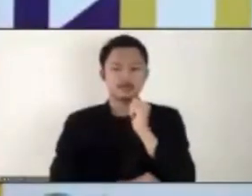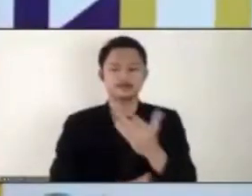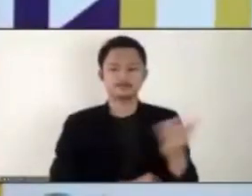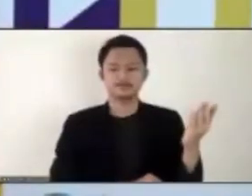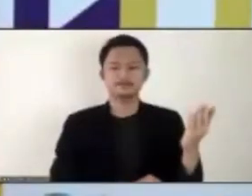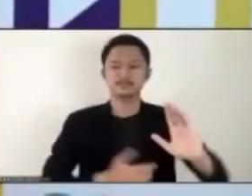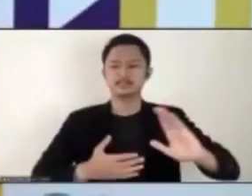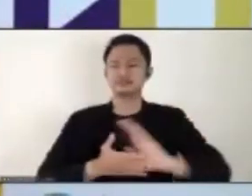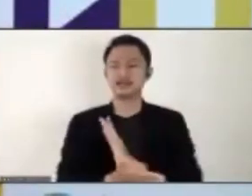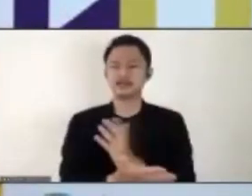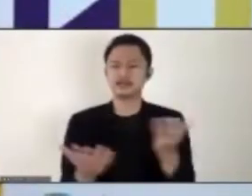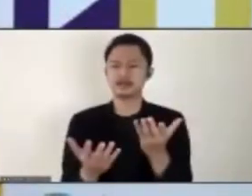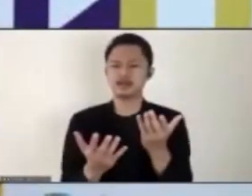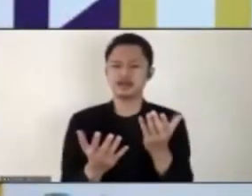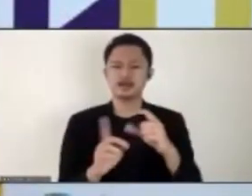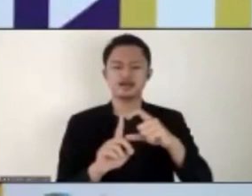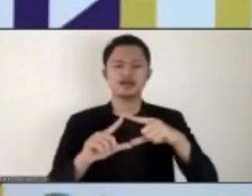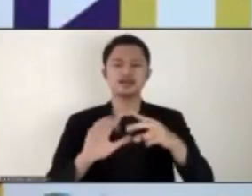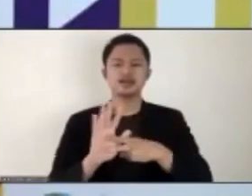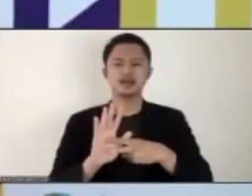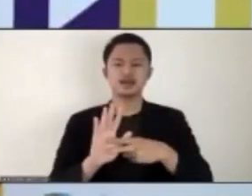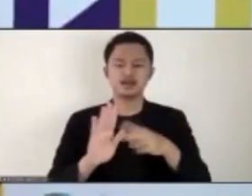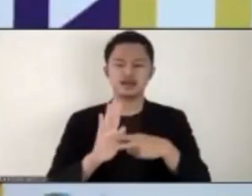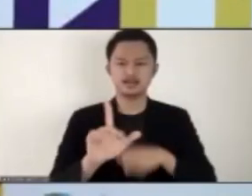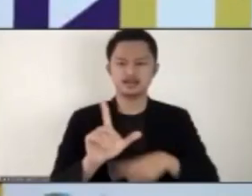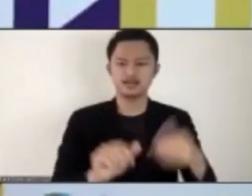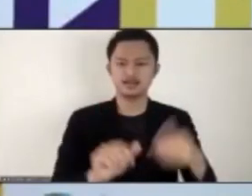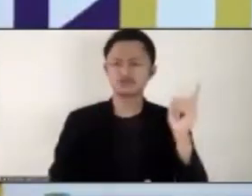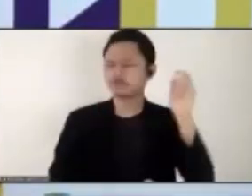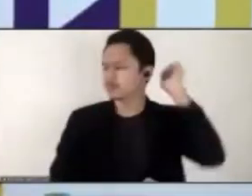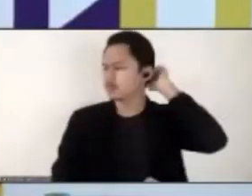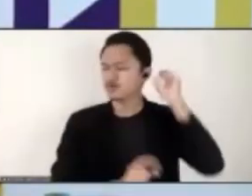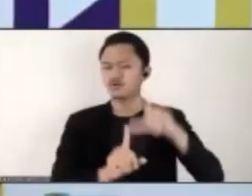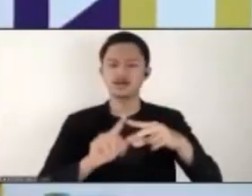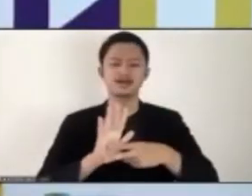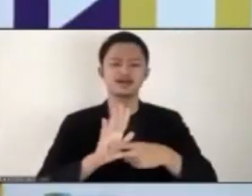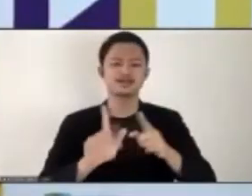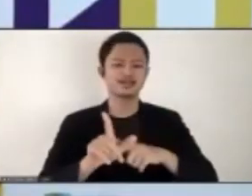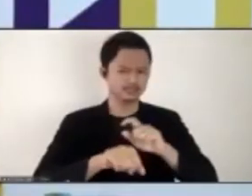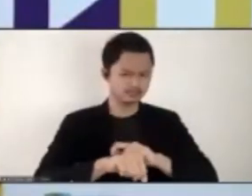kesempatan lu ke mbak Dani karena badannya nanti harus pergi lebih dulu